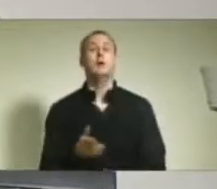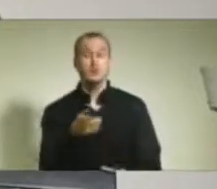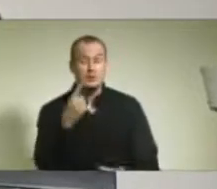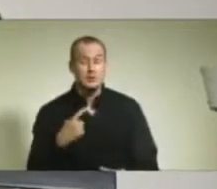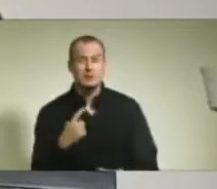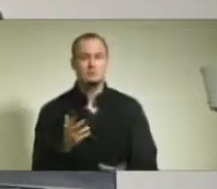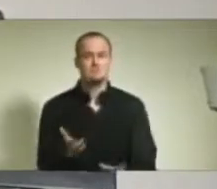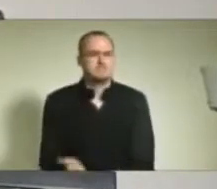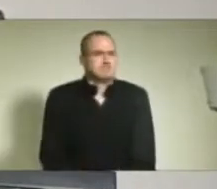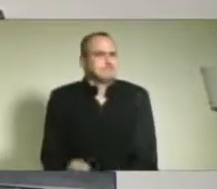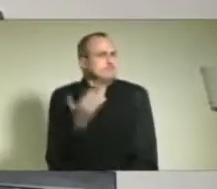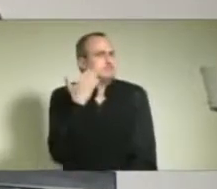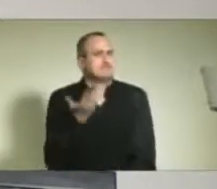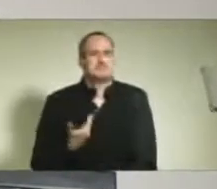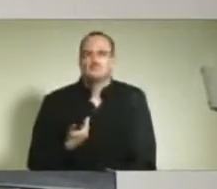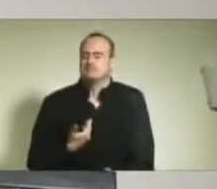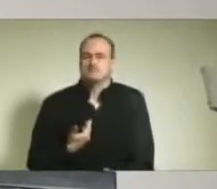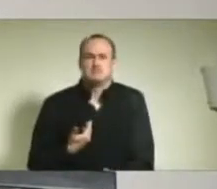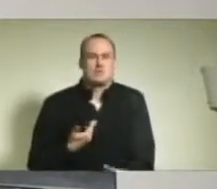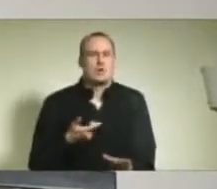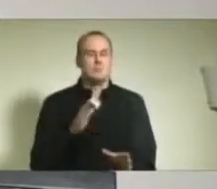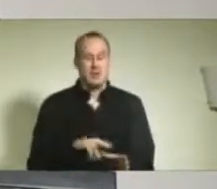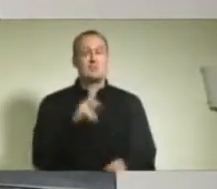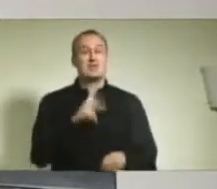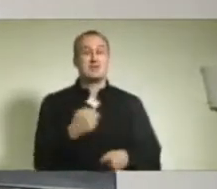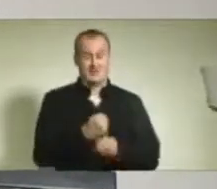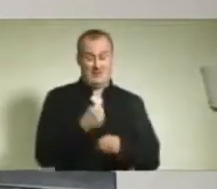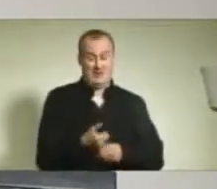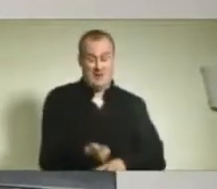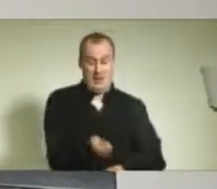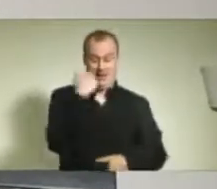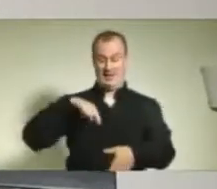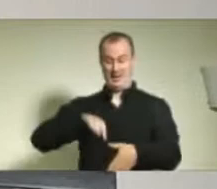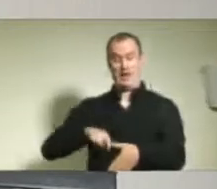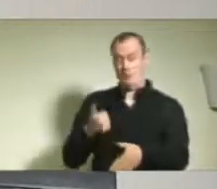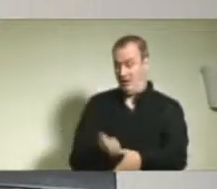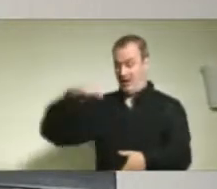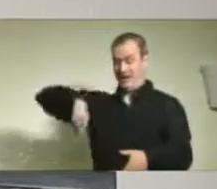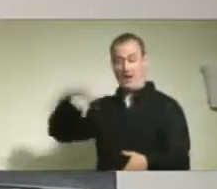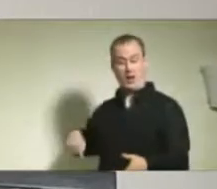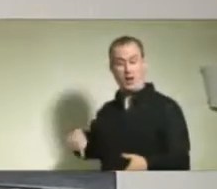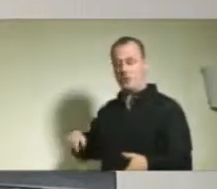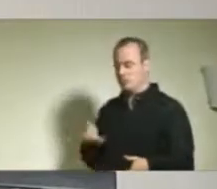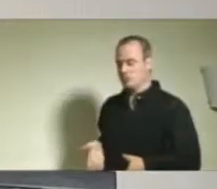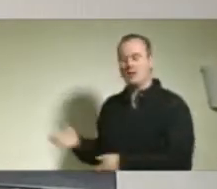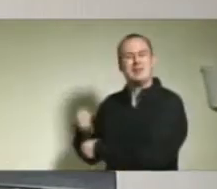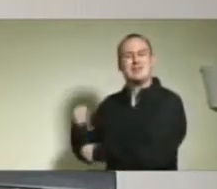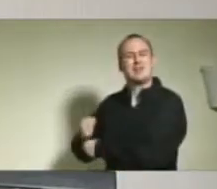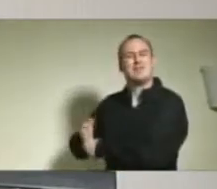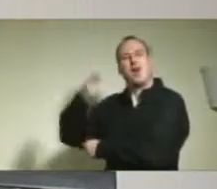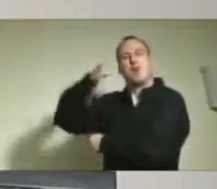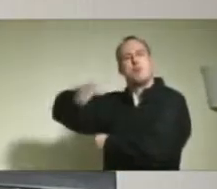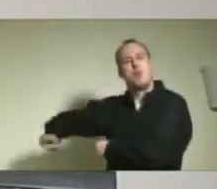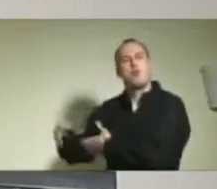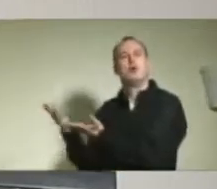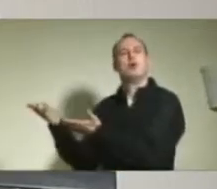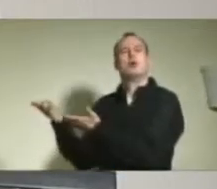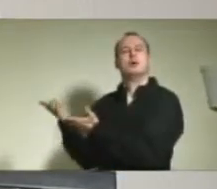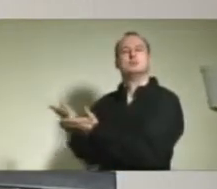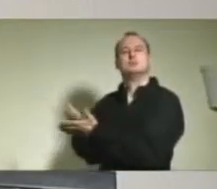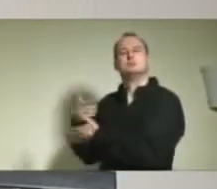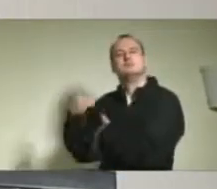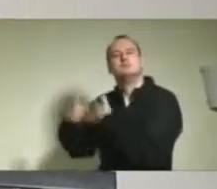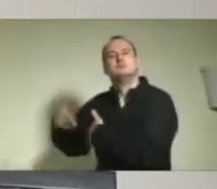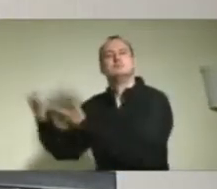les back-office, qui étaient guichetiers, qui devenaient commerciaux, on les mettait sur un poste de commerciaux et on les formait en marchant, on les formait au fil de l'eau. Donc